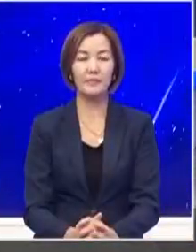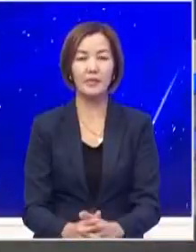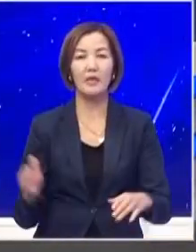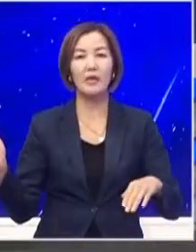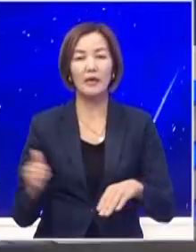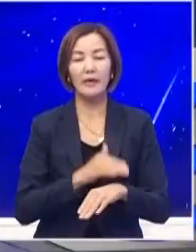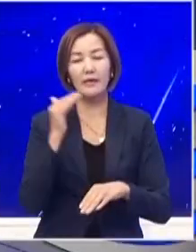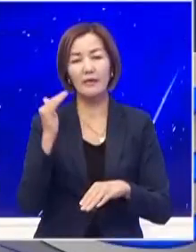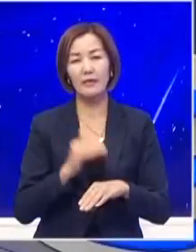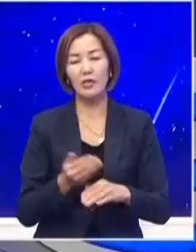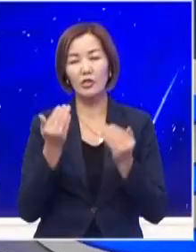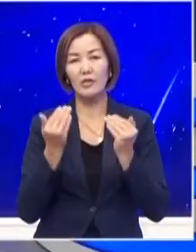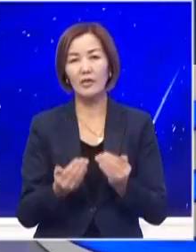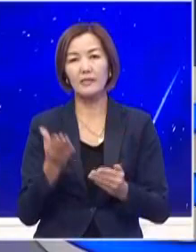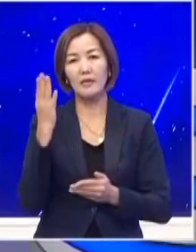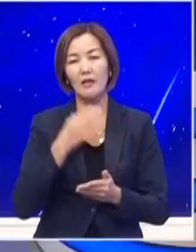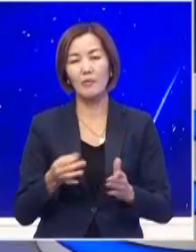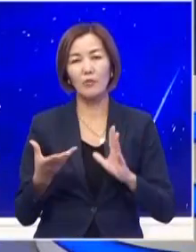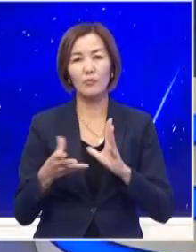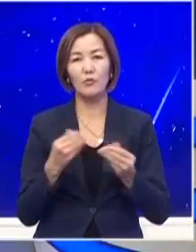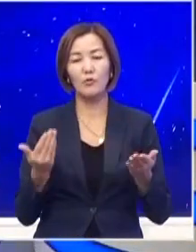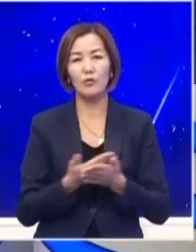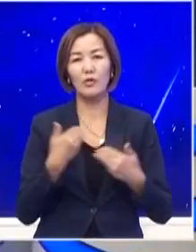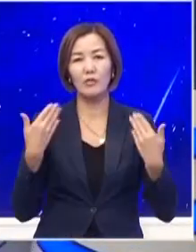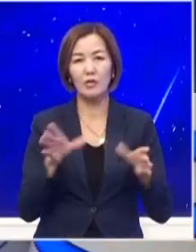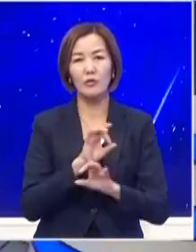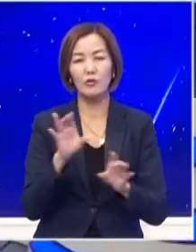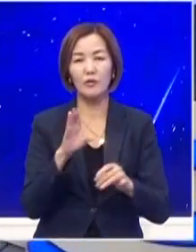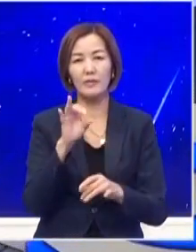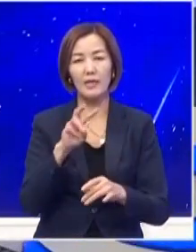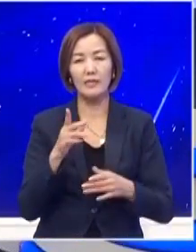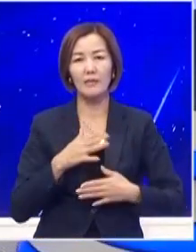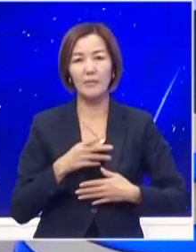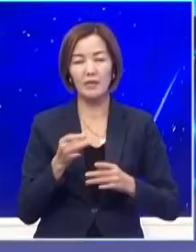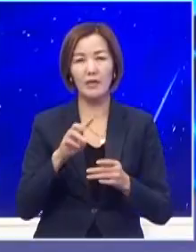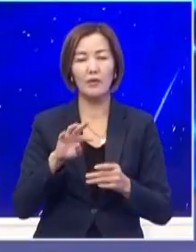Қайырлы кеш, құрметті көрермен, тікелей эфирде жаңалықтар, студияда Селеу Шанс, орда аудармада Айгүл Жұмашқызы.